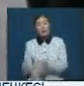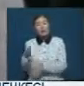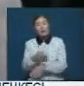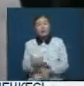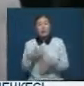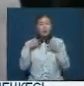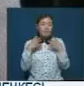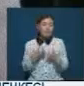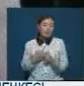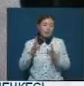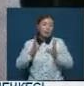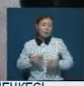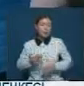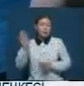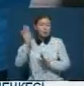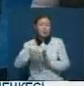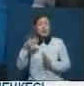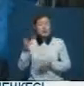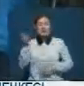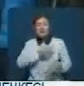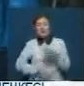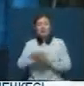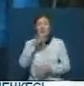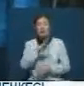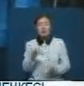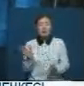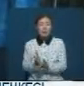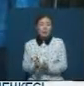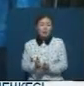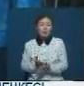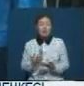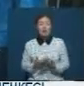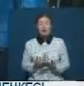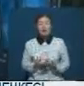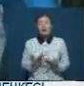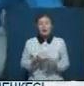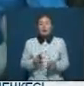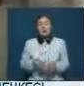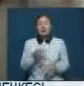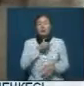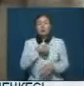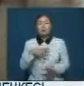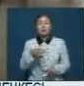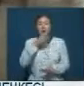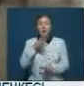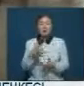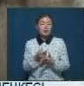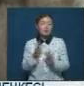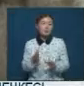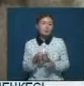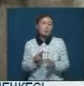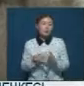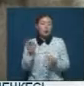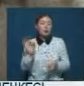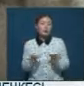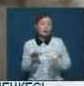етекті немесе келте тон. Мұнда сіз іздеген сырт киімнің сан алуан түрі бар, тек көңіліңізбен ойыңыздан шықса болғаны, бағасы да